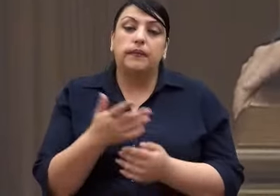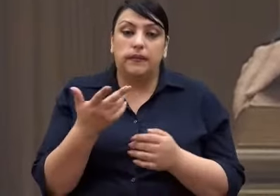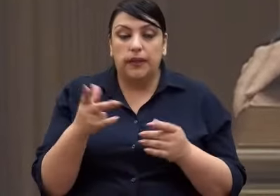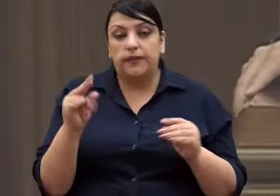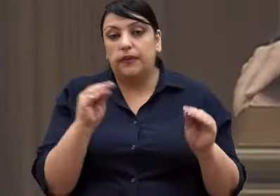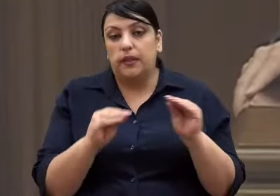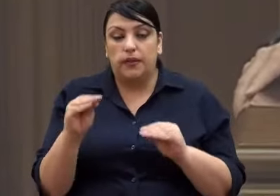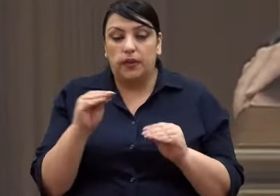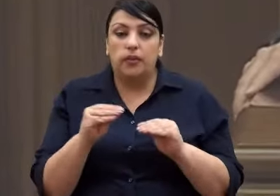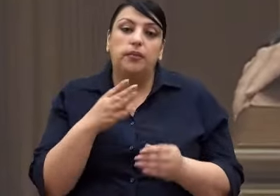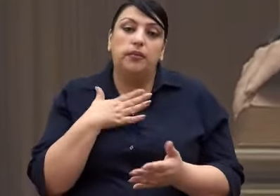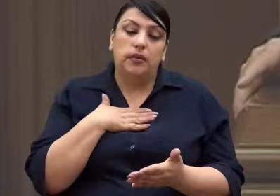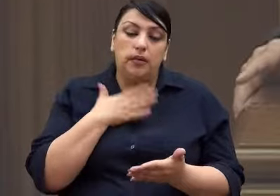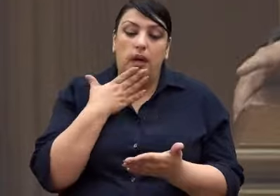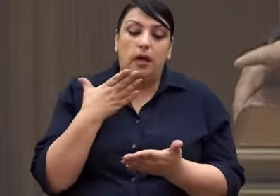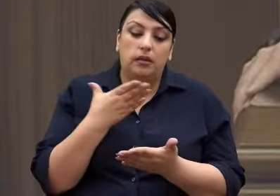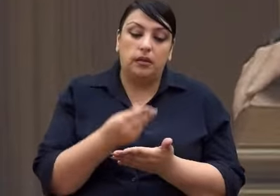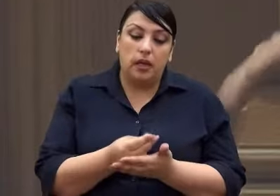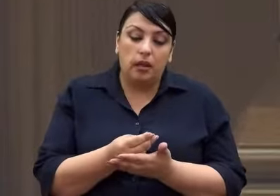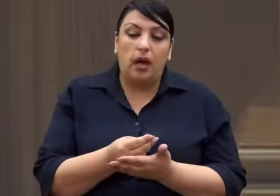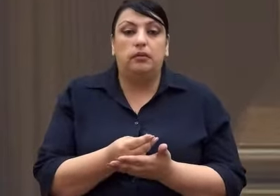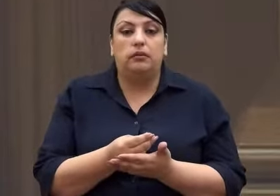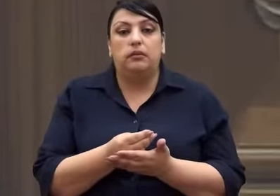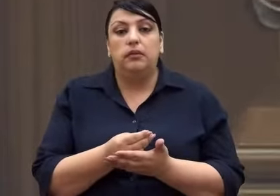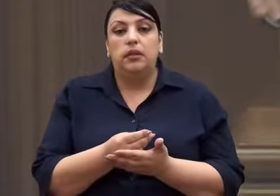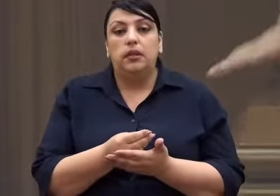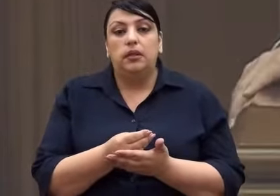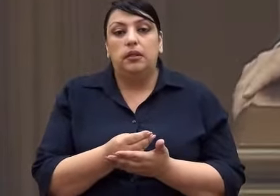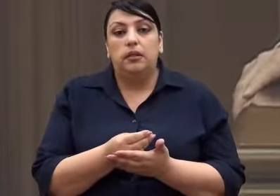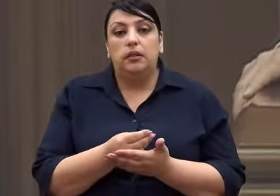ձևավորեմ իմ անձնական մոտեցումը և